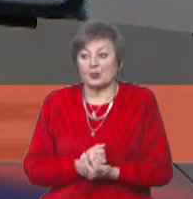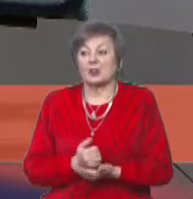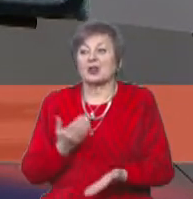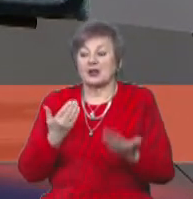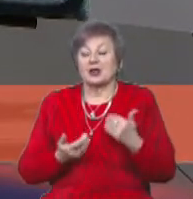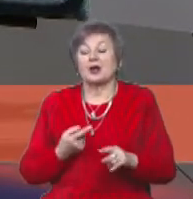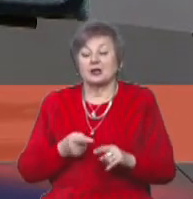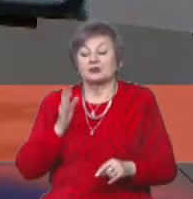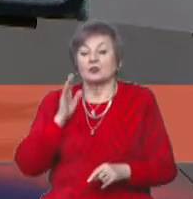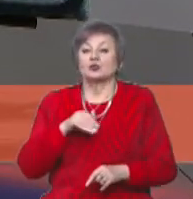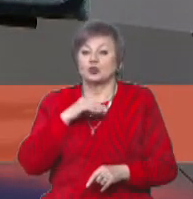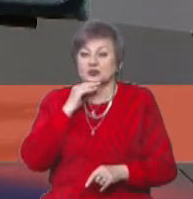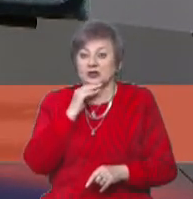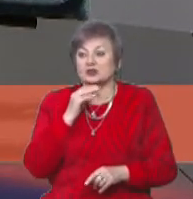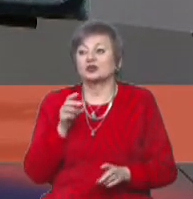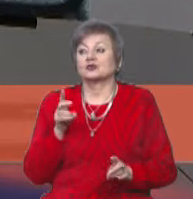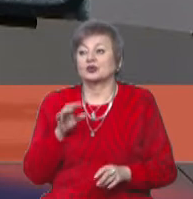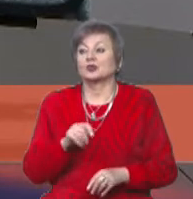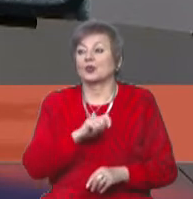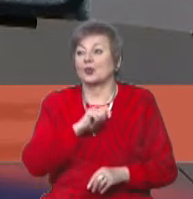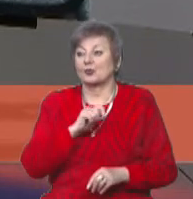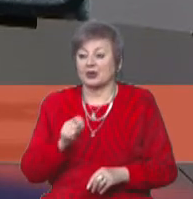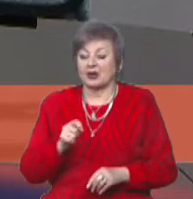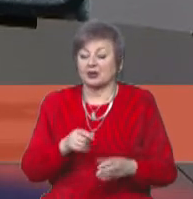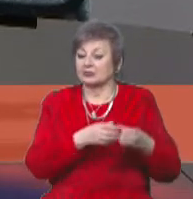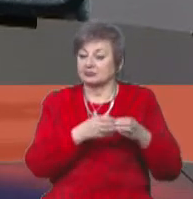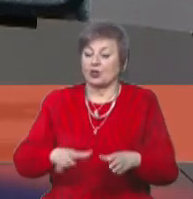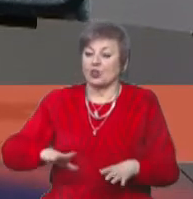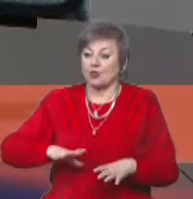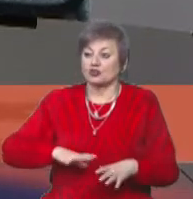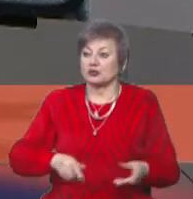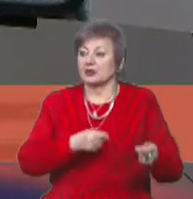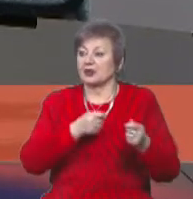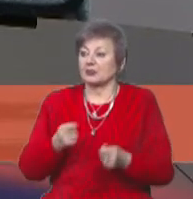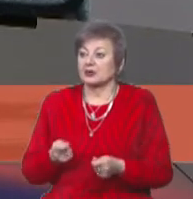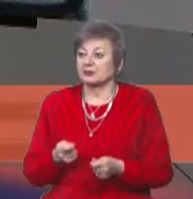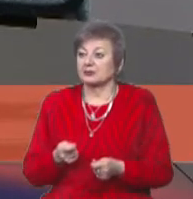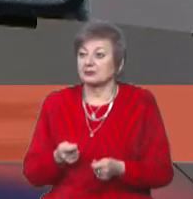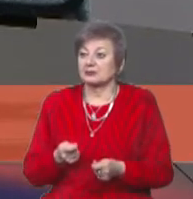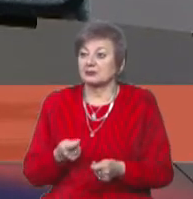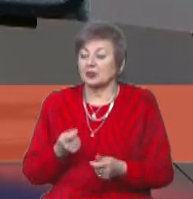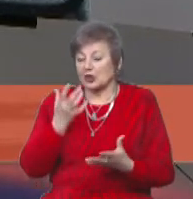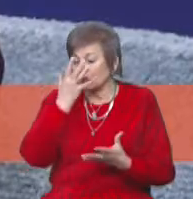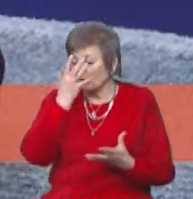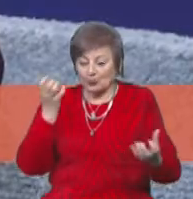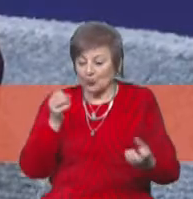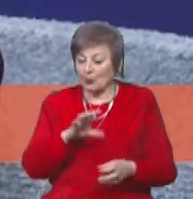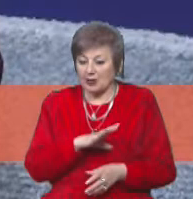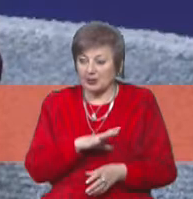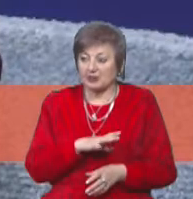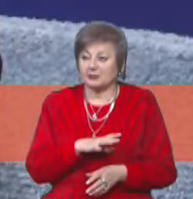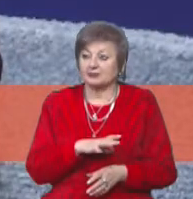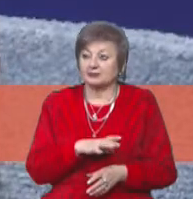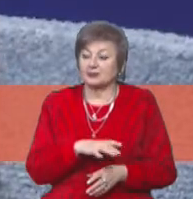будет достаточно. Ну, приехала первая партия лошадей, уже ночью практически, было уже очень темно. Це вісім тварин,